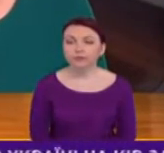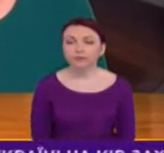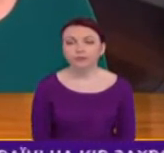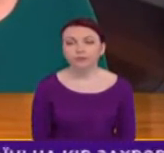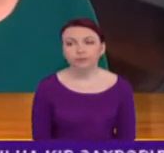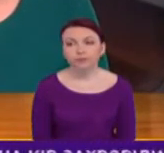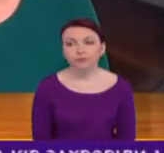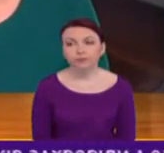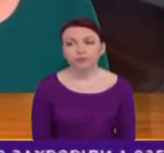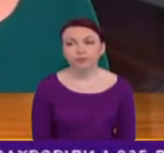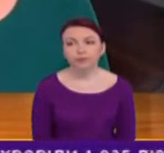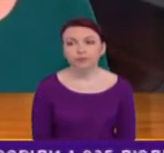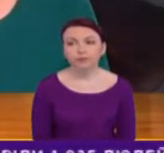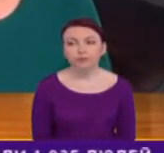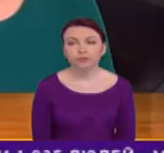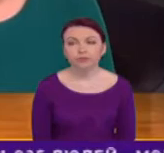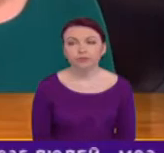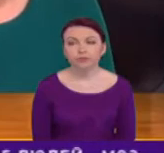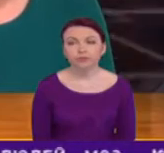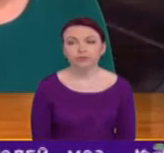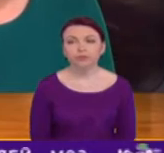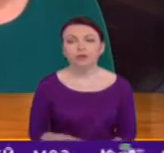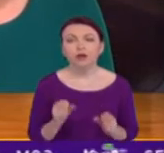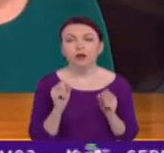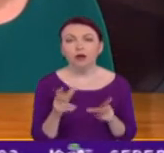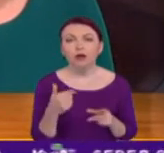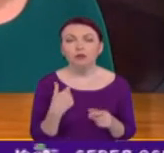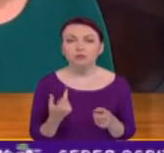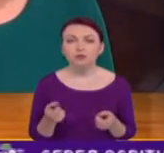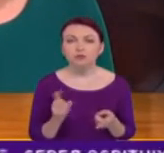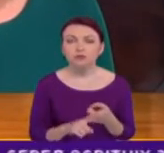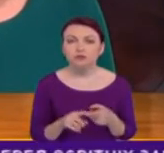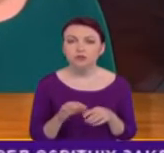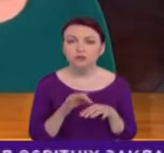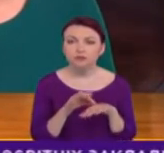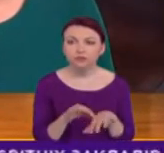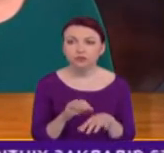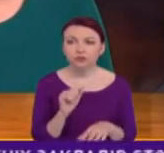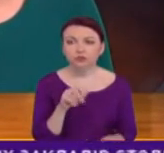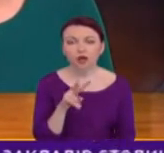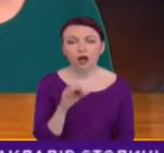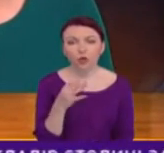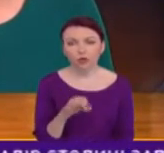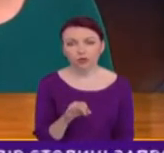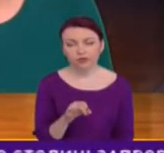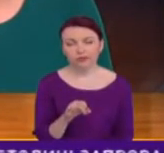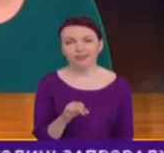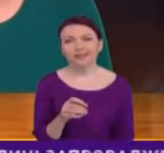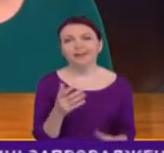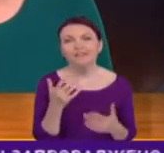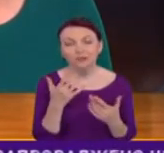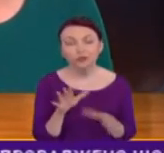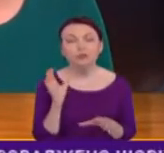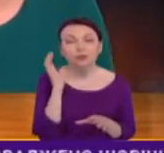день. Добрий день, прошу. Як мені зв'язатися з ведучим з Альоною? Ми в ефірі вже. Ви в